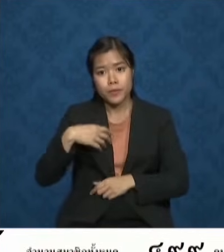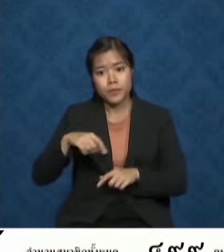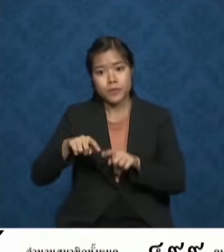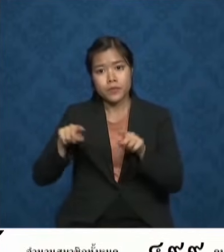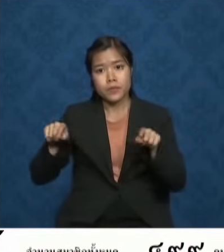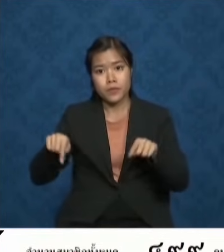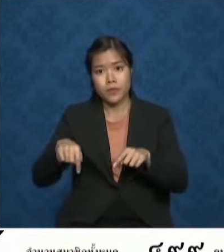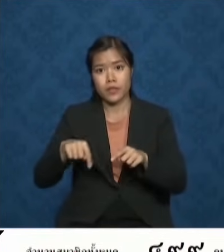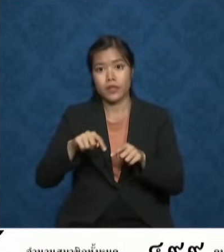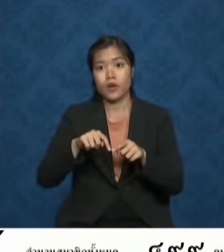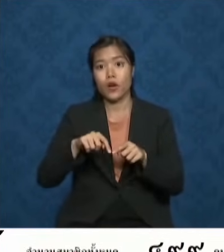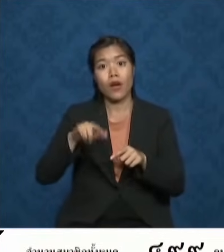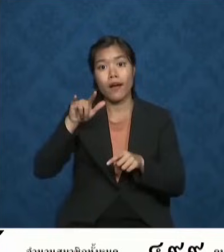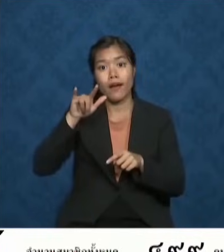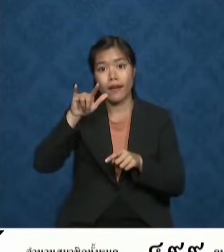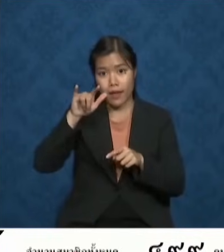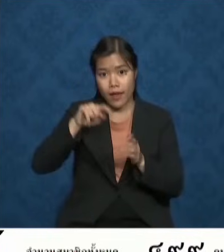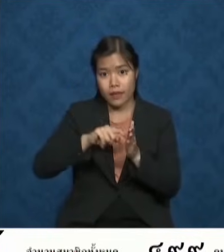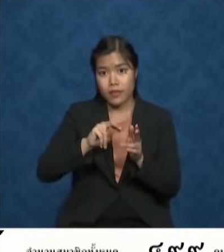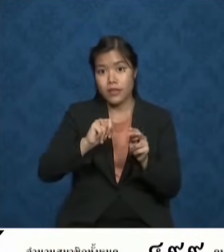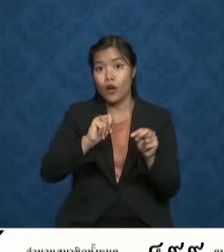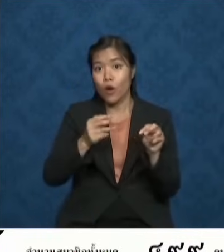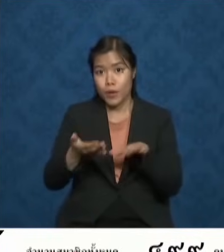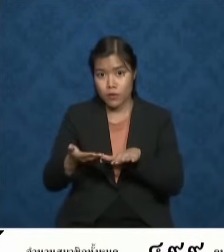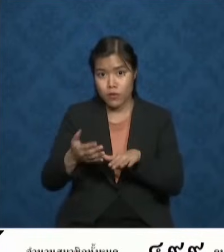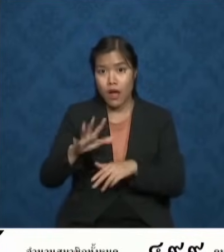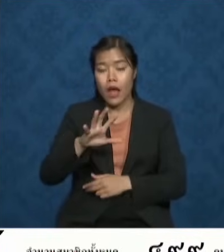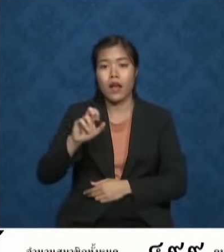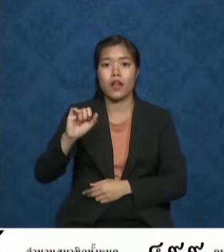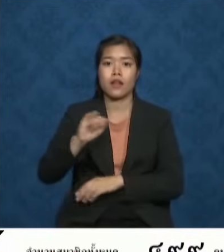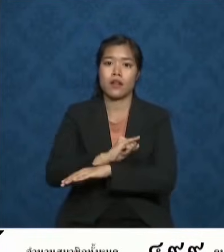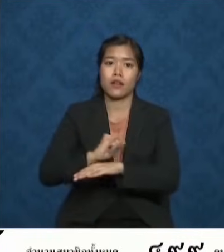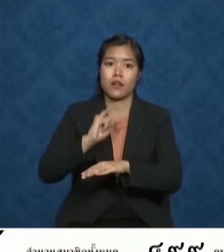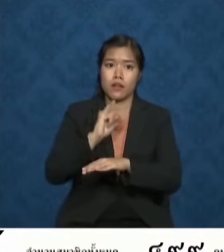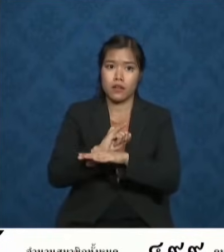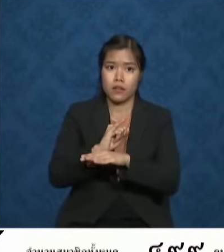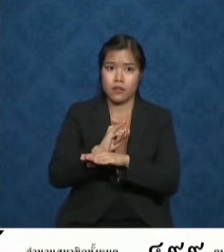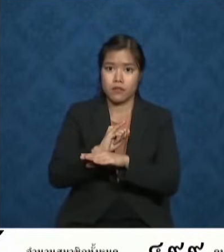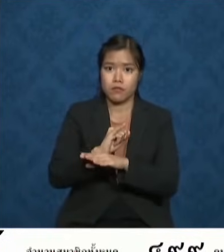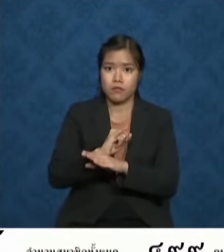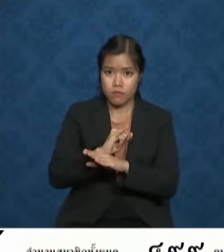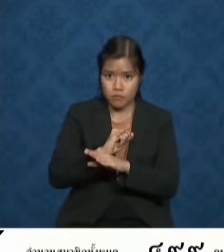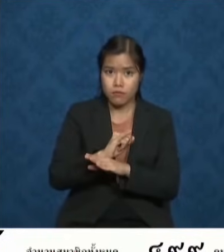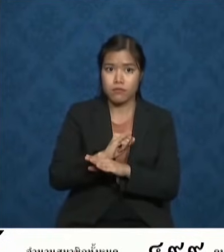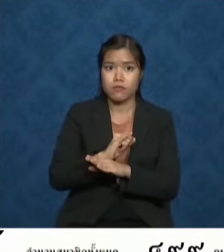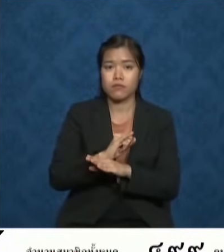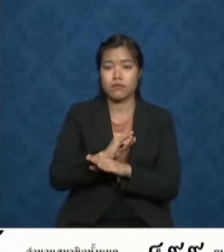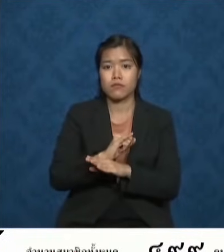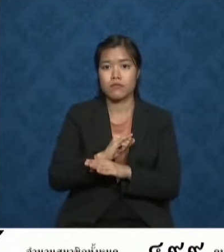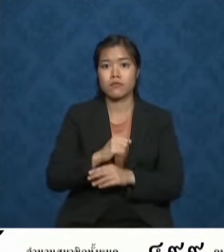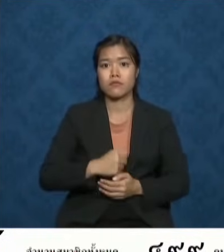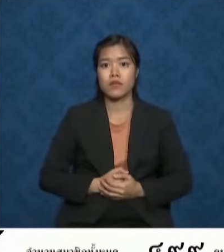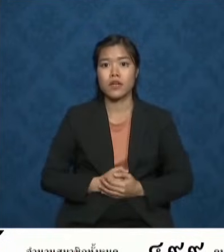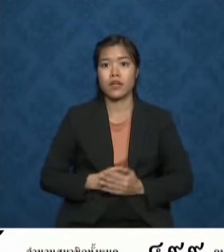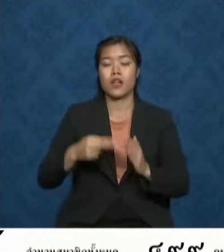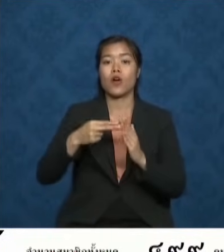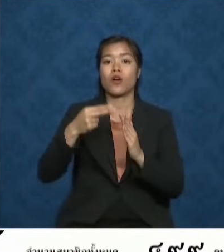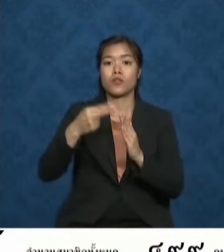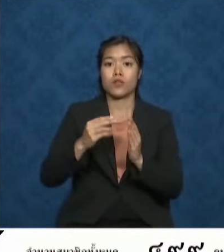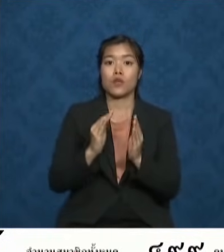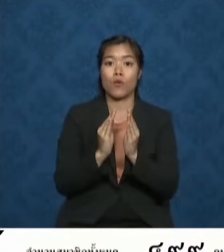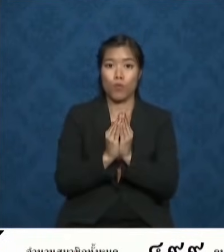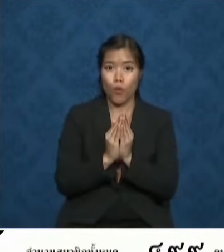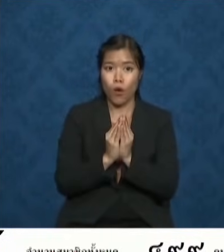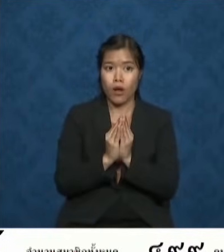ครพนม500ไร่แล้วก็ได้ที่หนองบัวลำภูมาอีก 2,000 ไร่นี่เฟสแรกแล้วต่